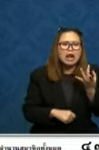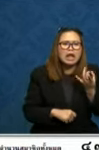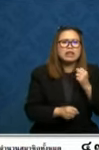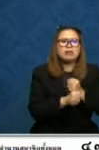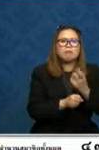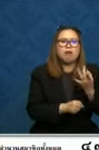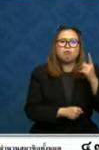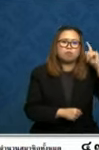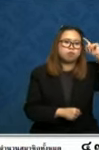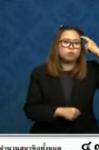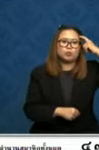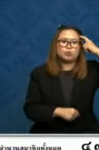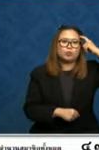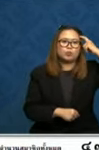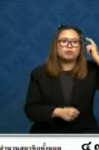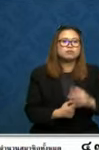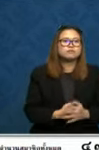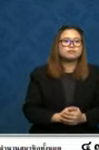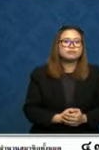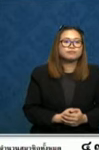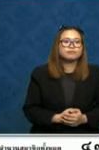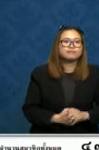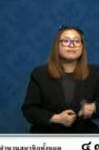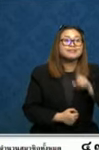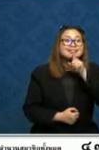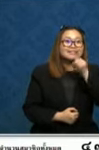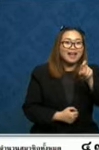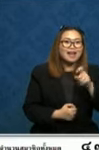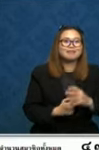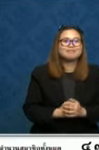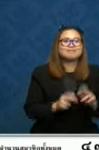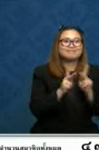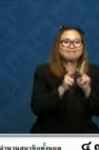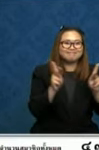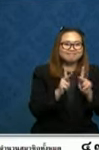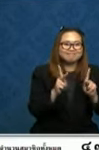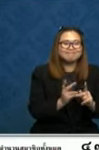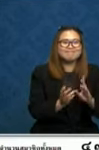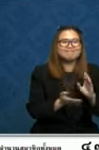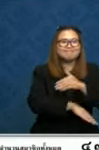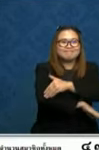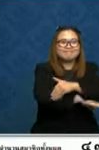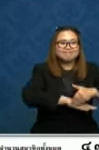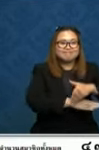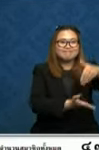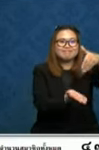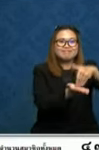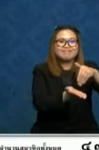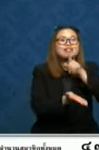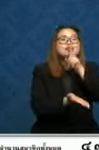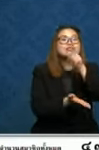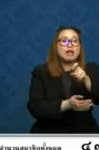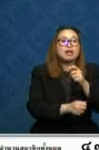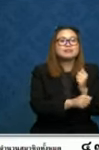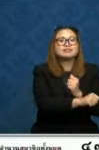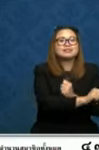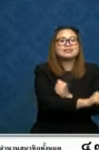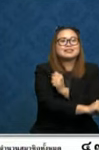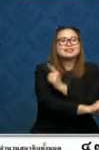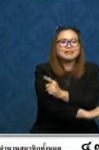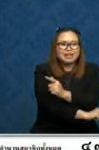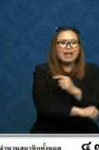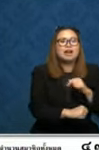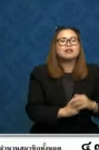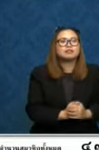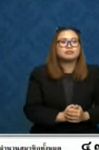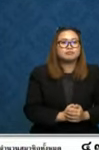ไลด์ตัดไปครับจะชี้ให้เห็นมีคำถามที่ทางกรรมาธิการถามกรมบัญชีกลางครับว่าไอ้ค่าตอบแทนกำลังพลที่อยู่ในจังหวั